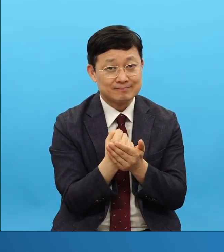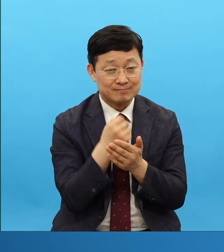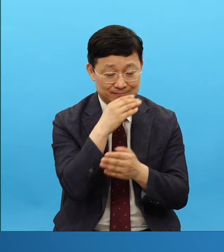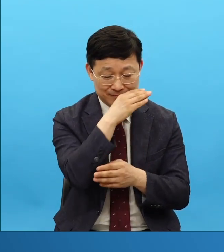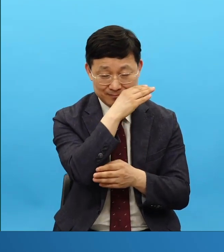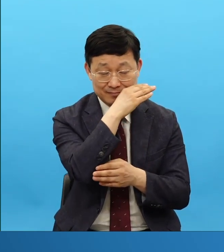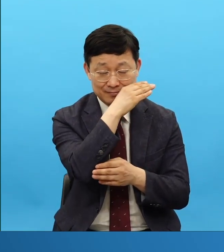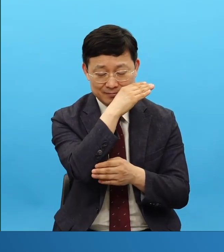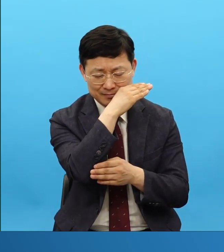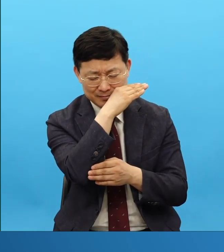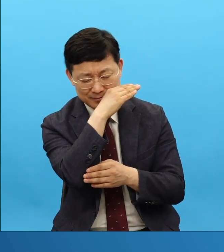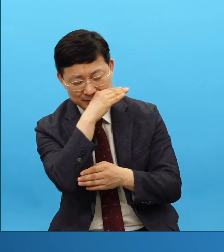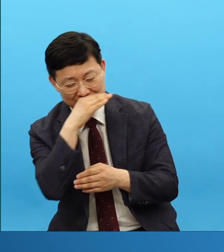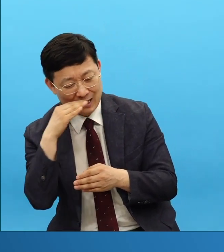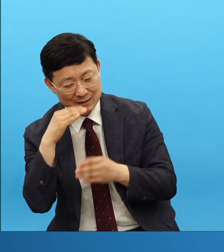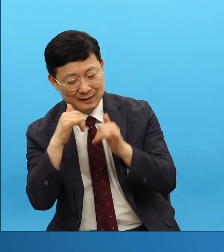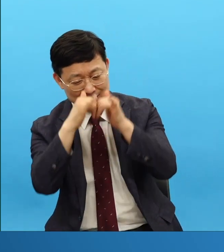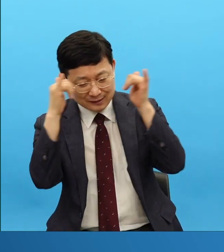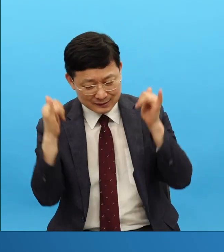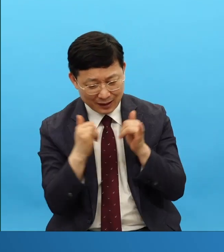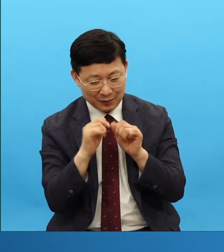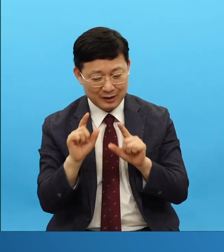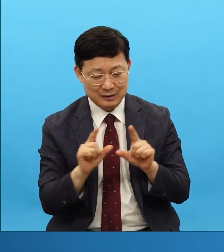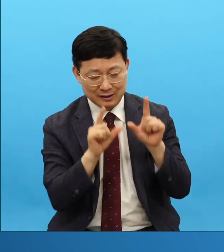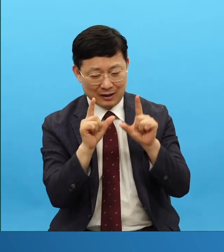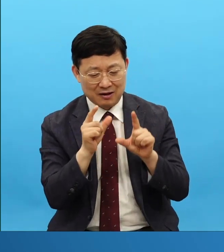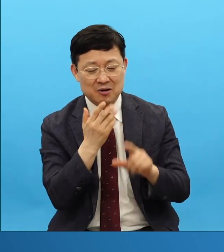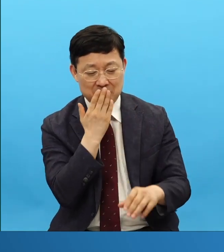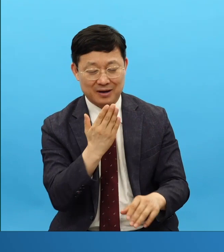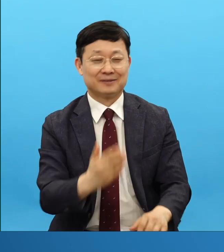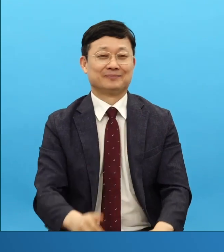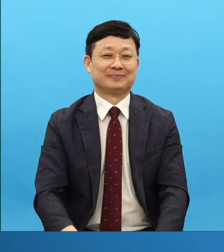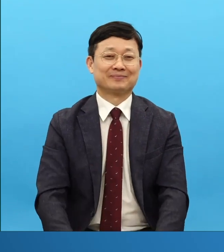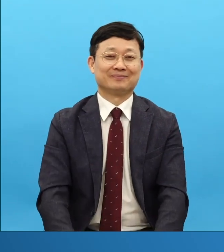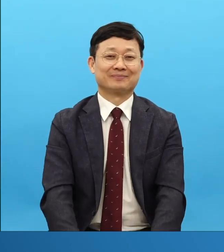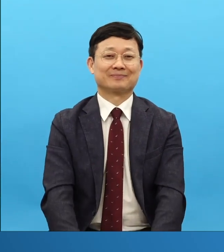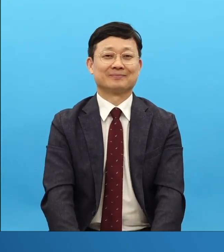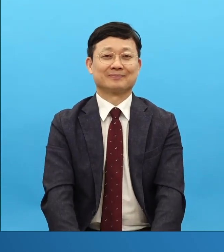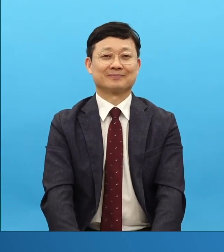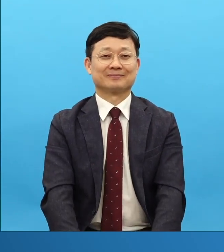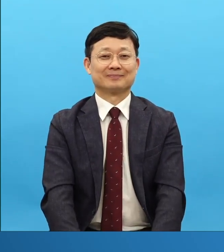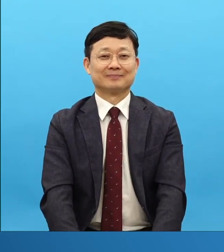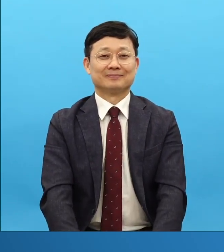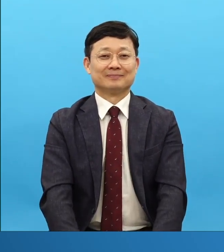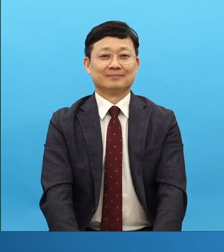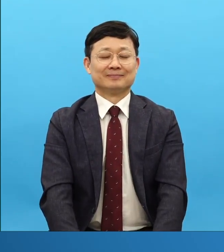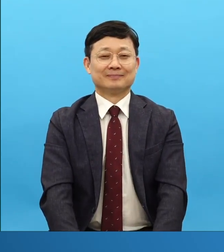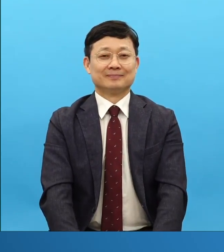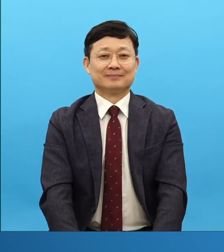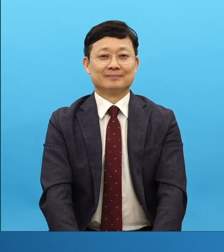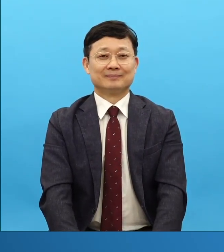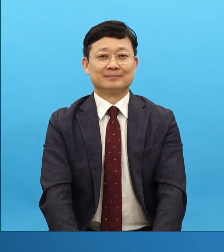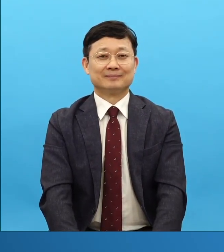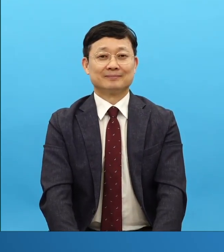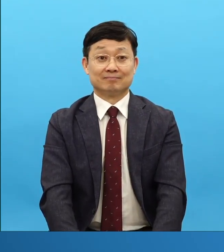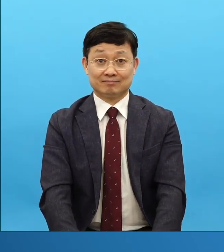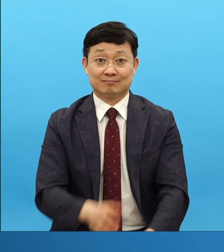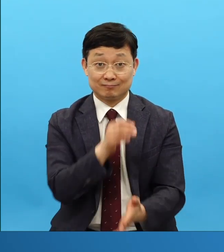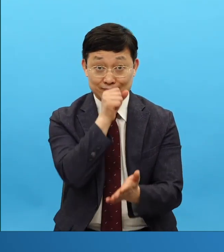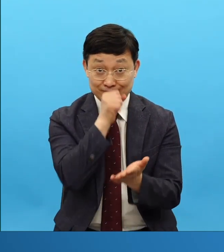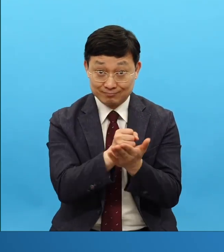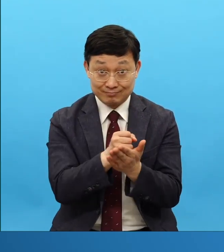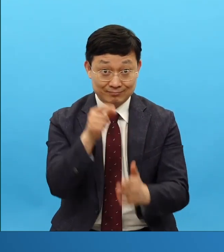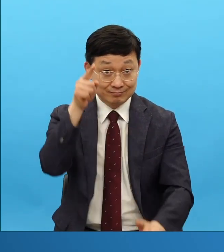제대로 사회생활을 할 수 있는 겁니다. And you must truly receive the mission from here to live a great social life. 됐죠?